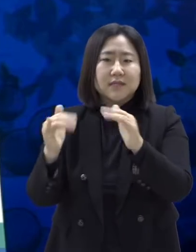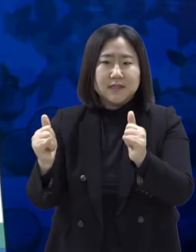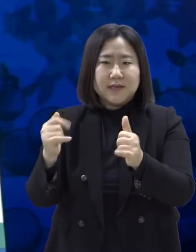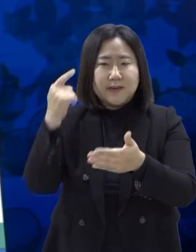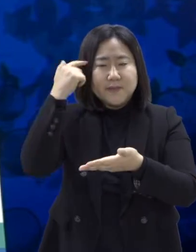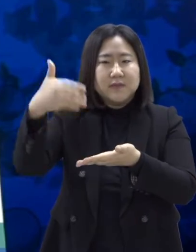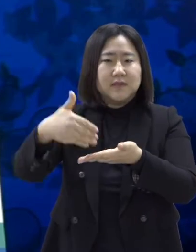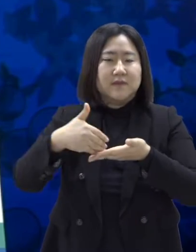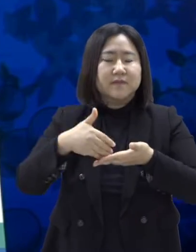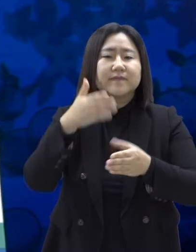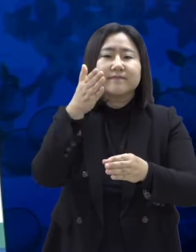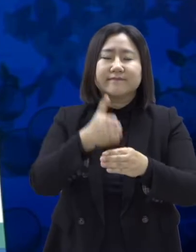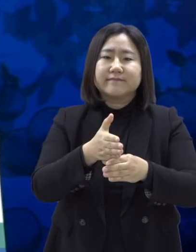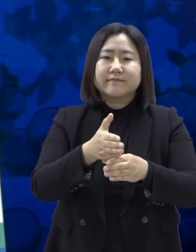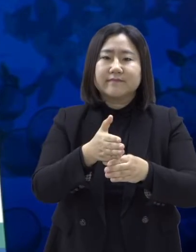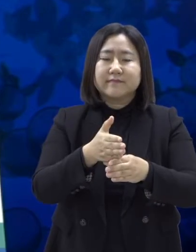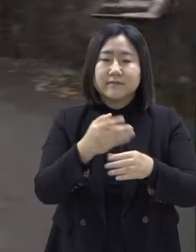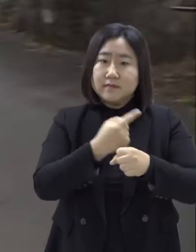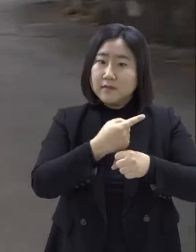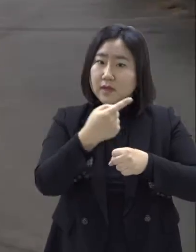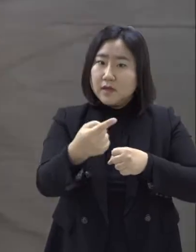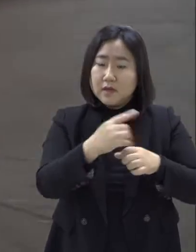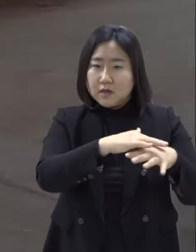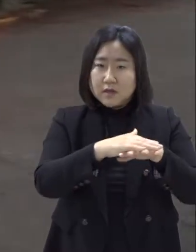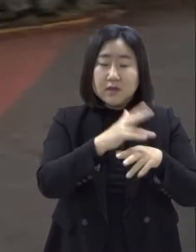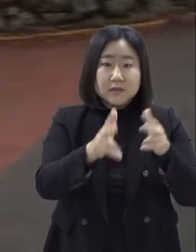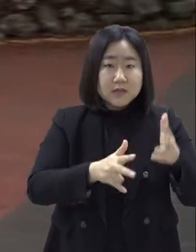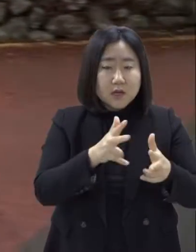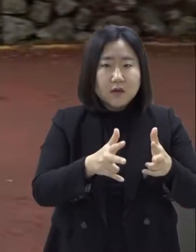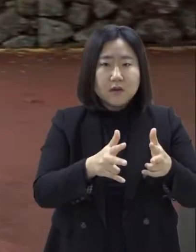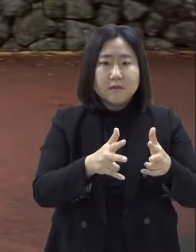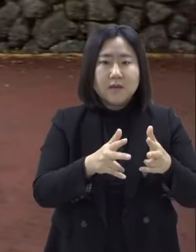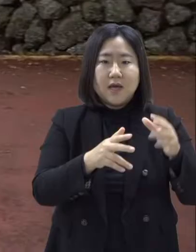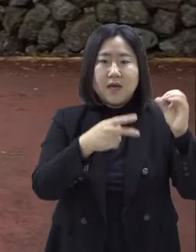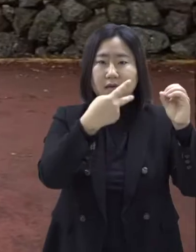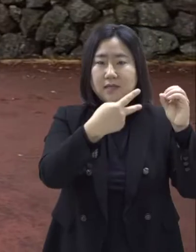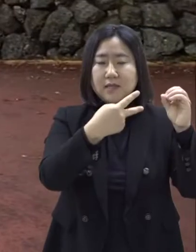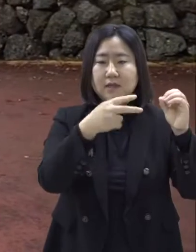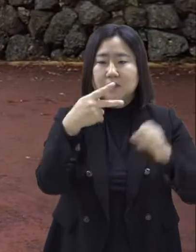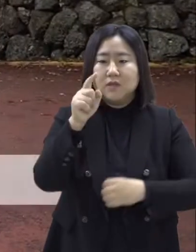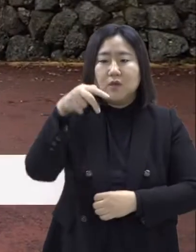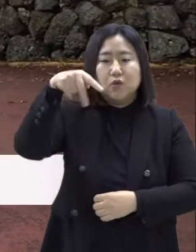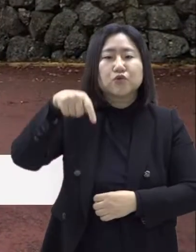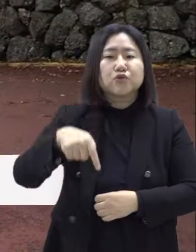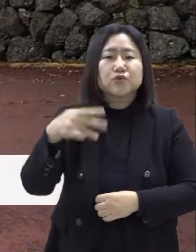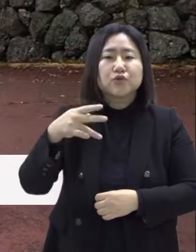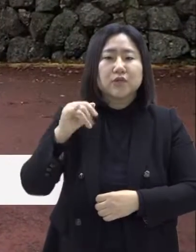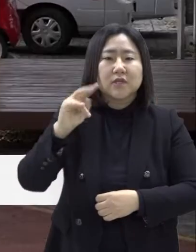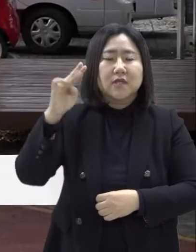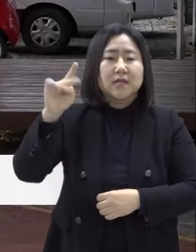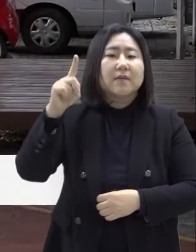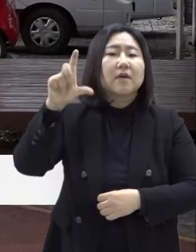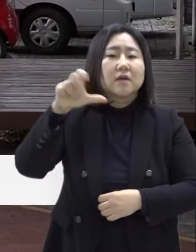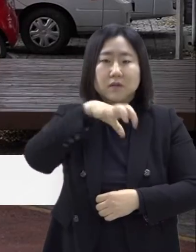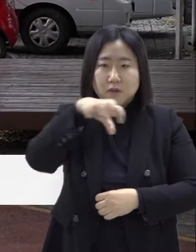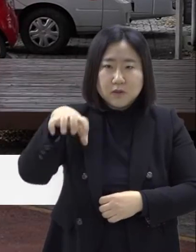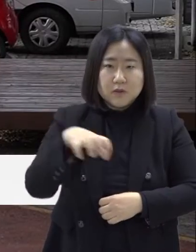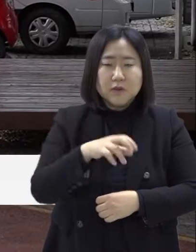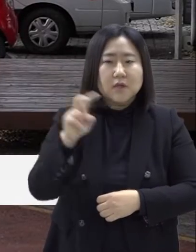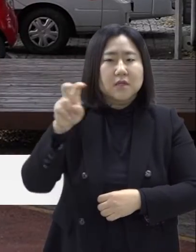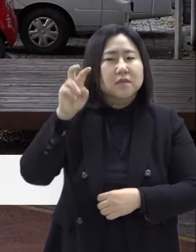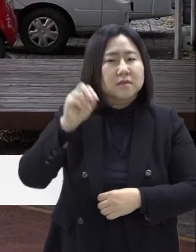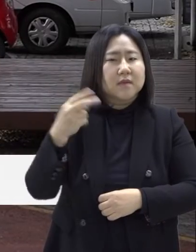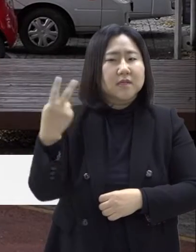받고 있습니다. 내년도 지적 재조사는 안덕면 덕수리 지역 315필지 20만